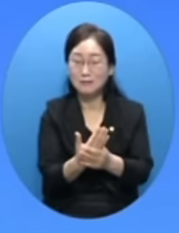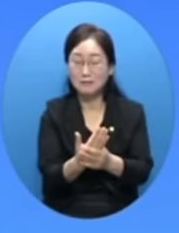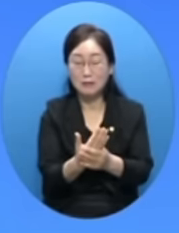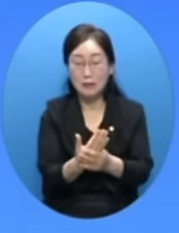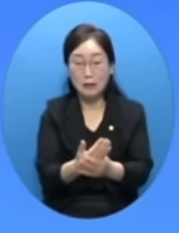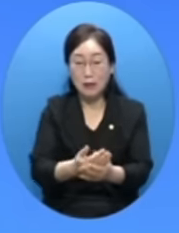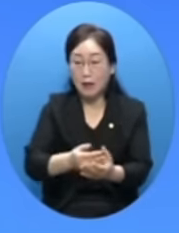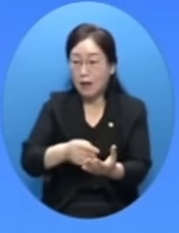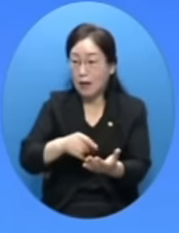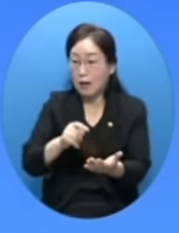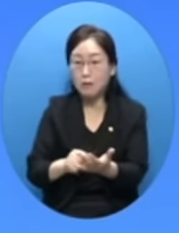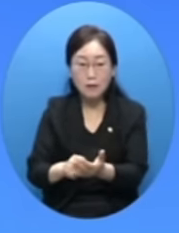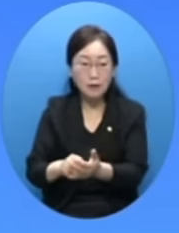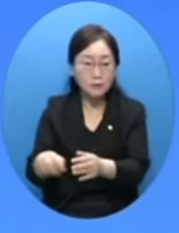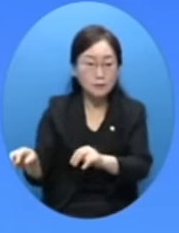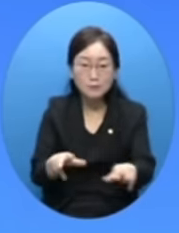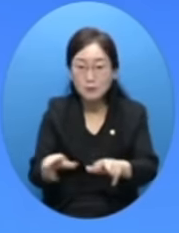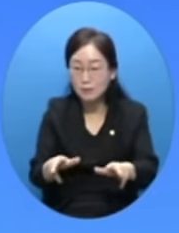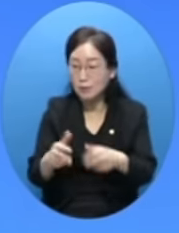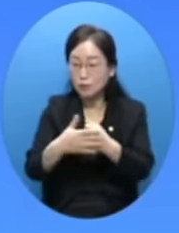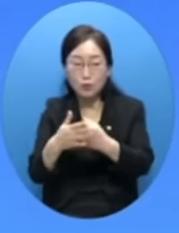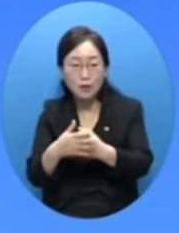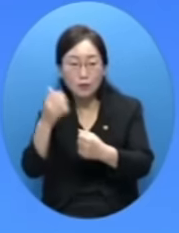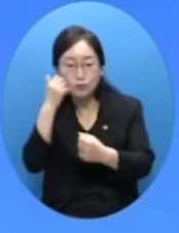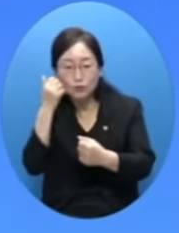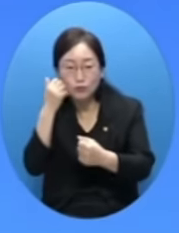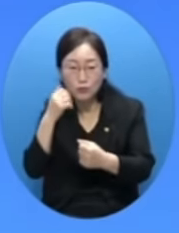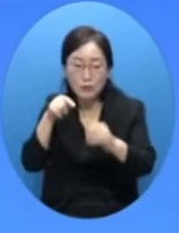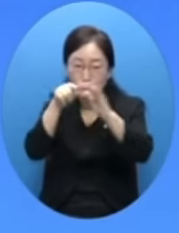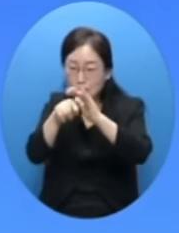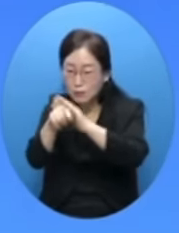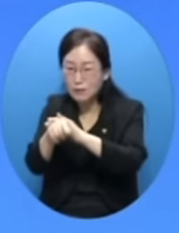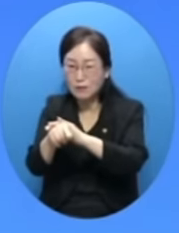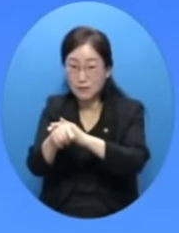당장 도와줄 사람을 찾아갑니다.